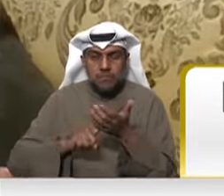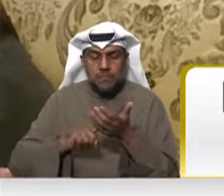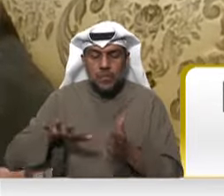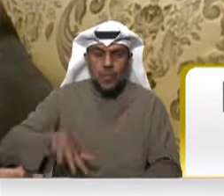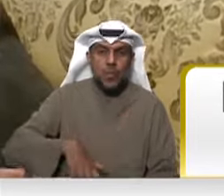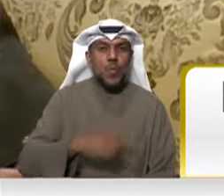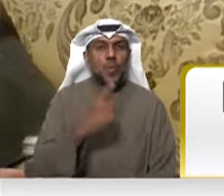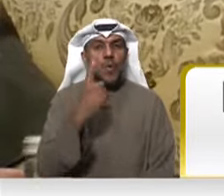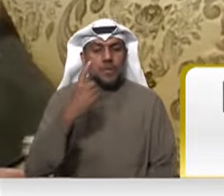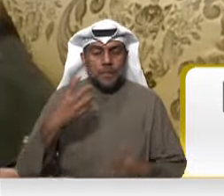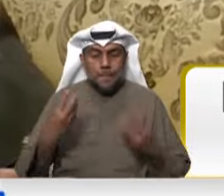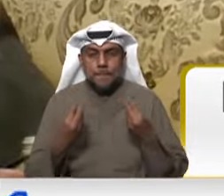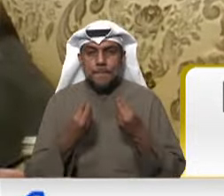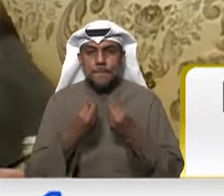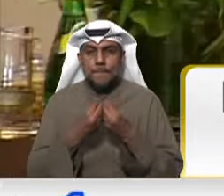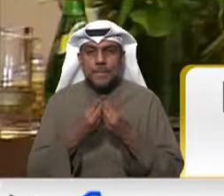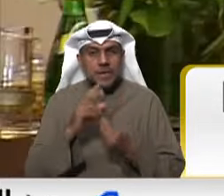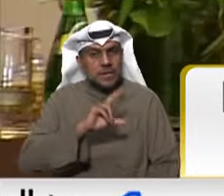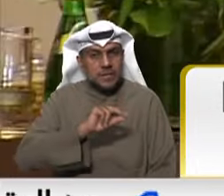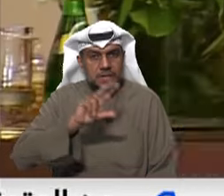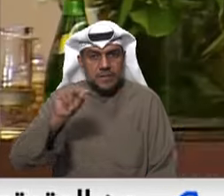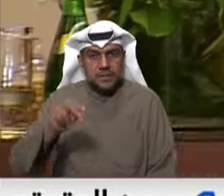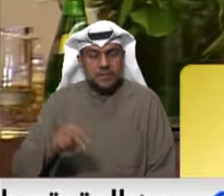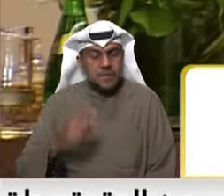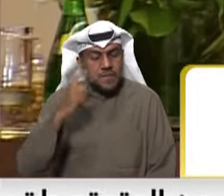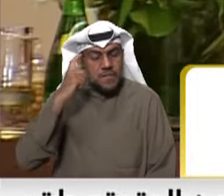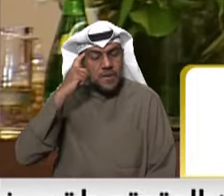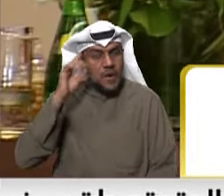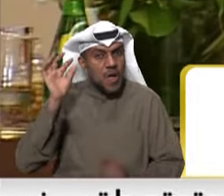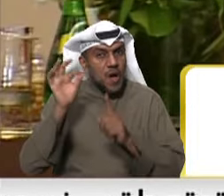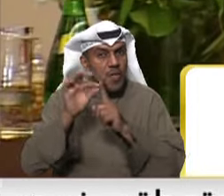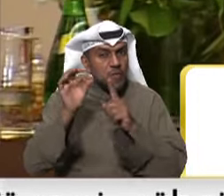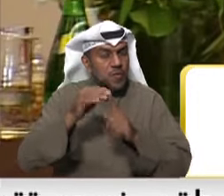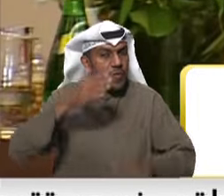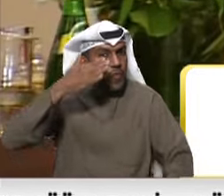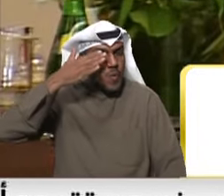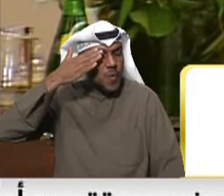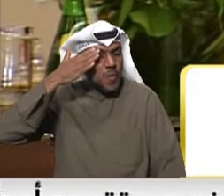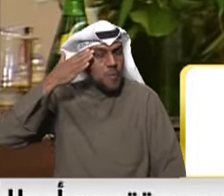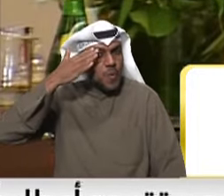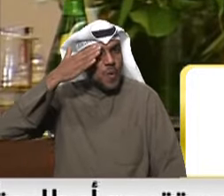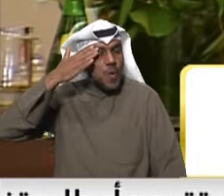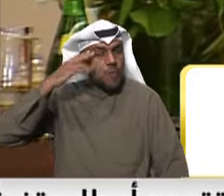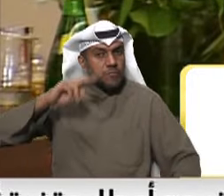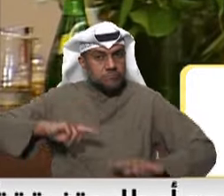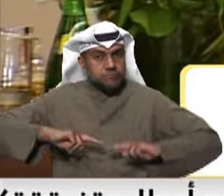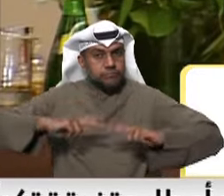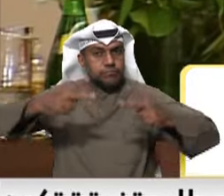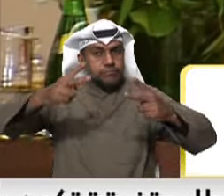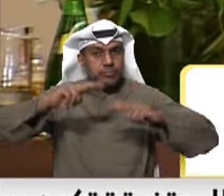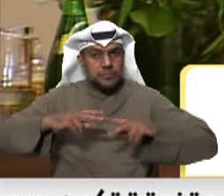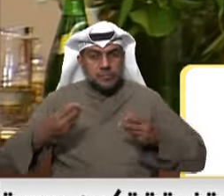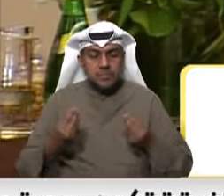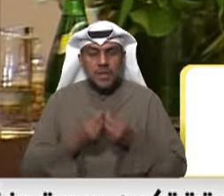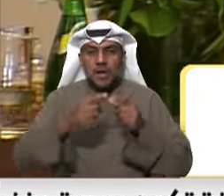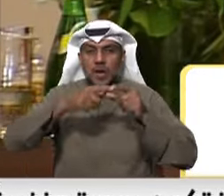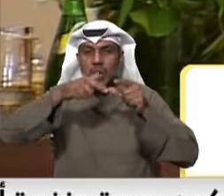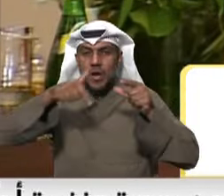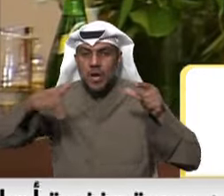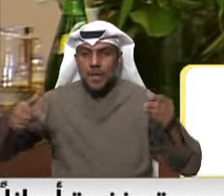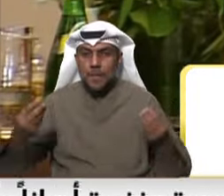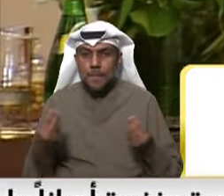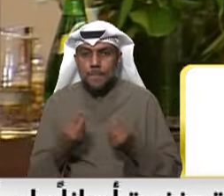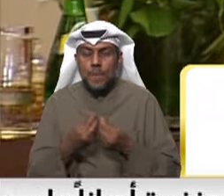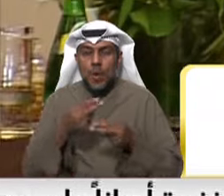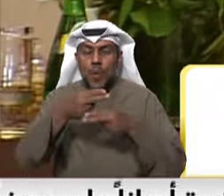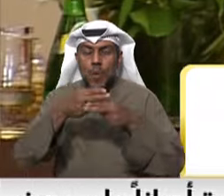المفاهيم وتبادل الرؤية والخبرات بين قوات درع الجزيرة والقوة البرية